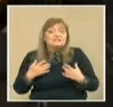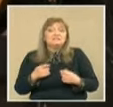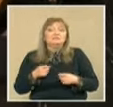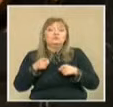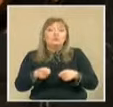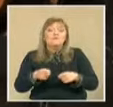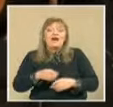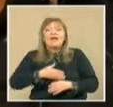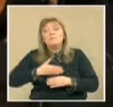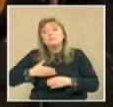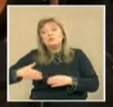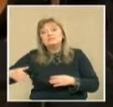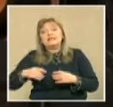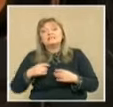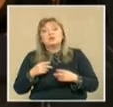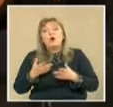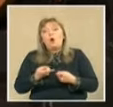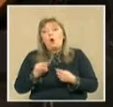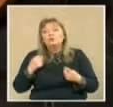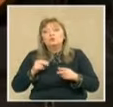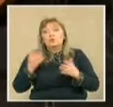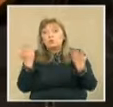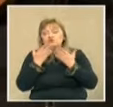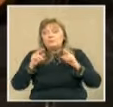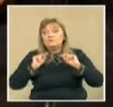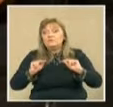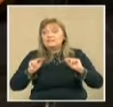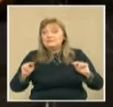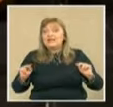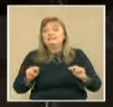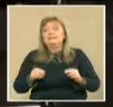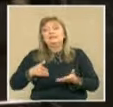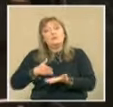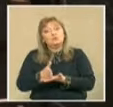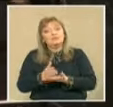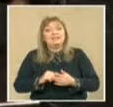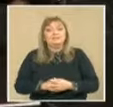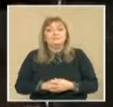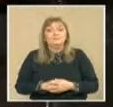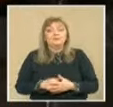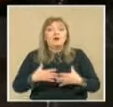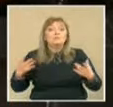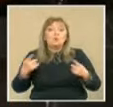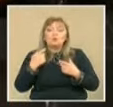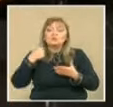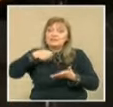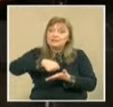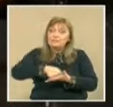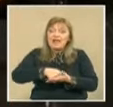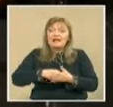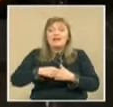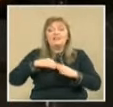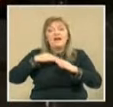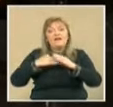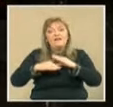процес, творческия процес при нас е неделима част от учебния процес. Макар че пък сега много се набляга на видеята,